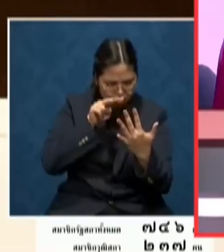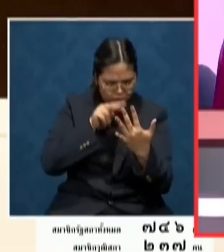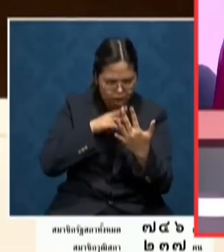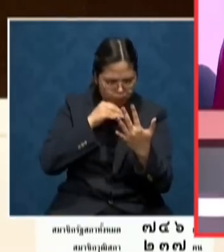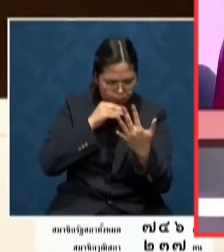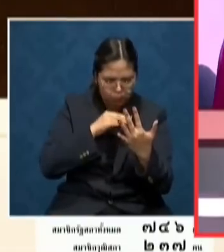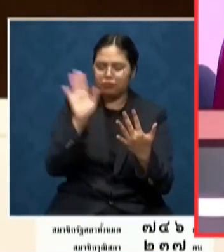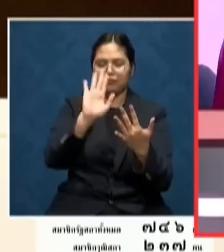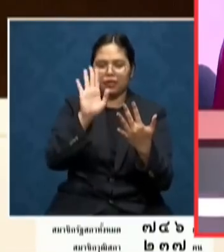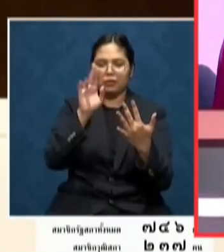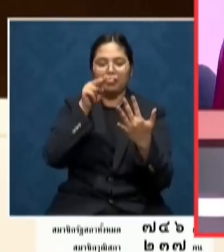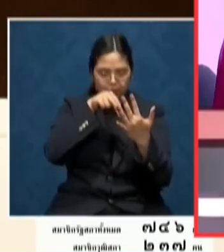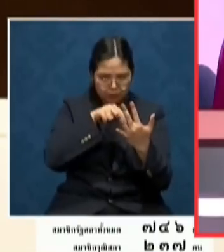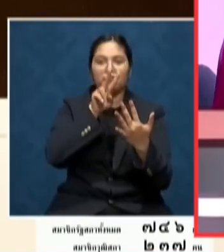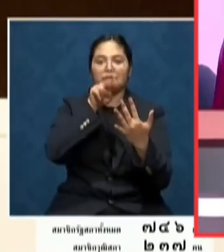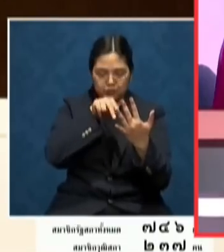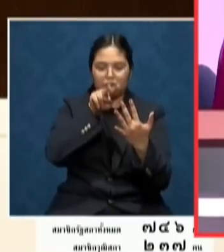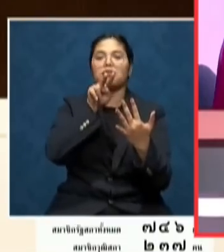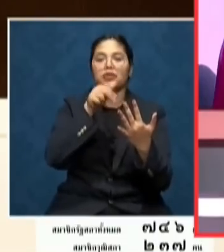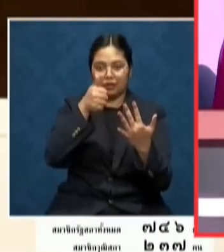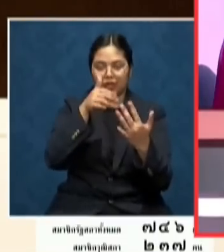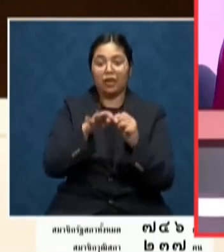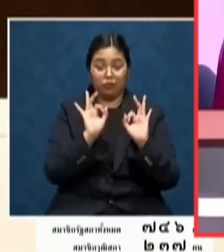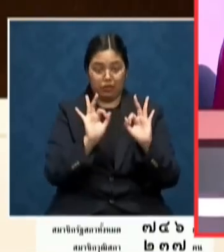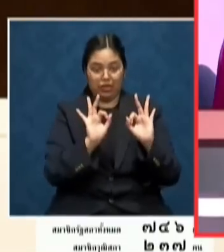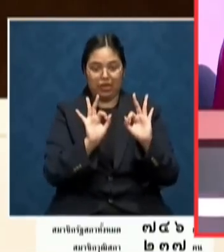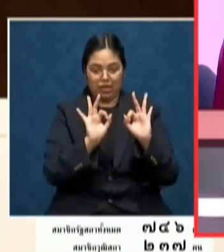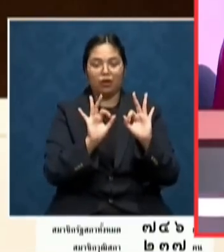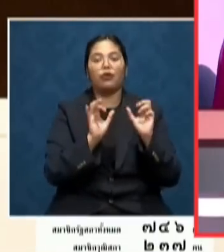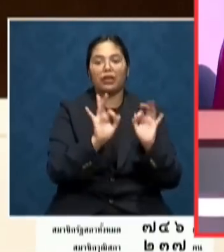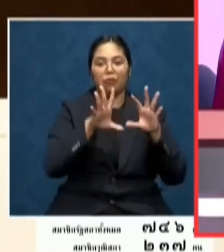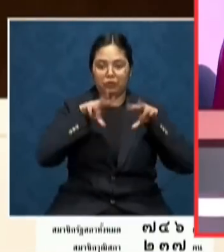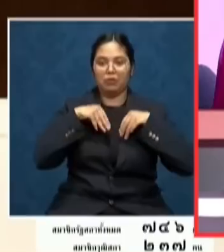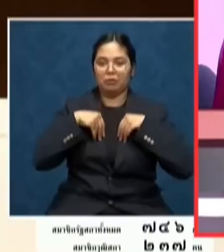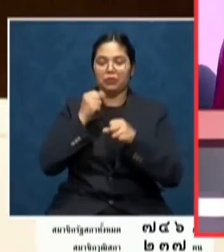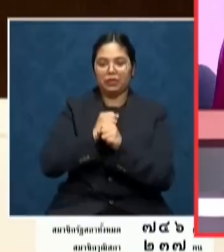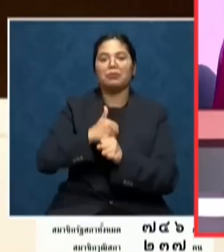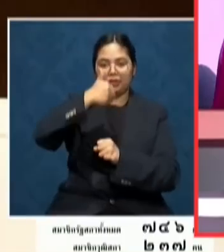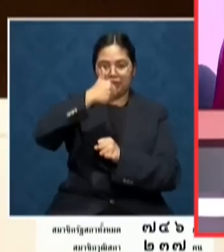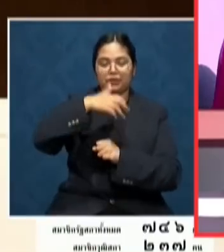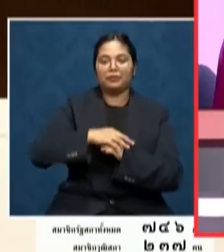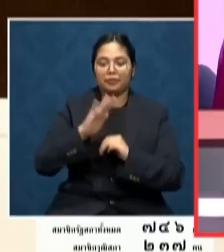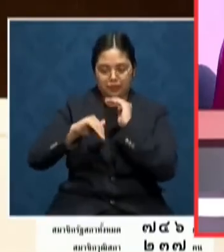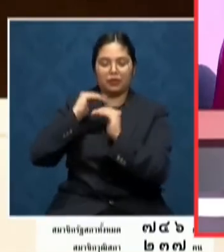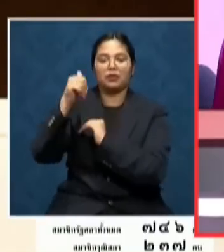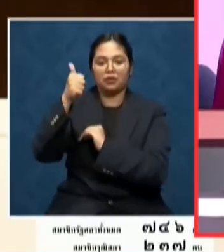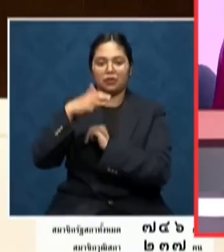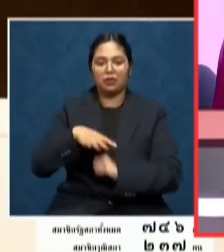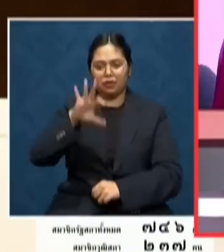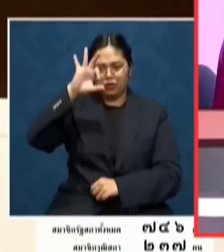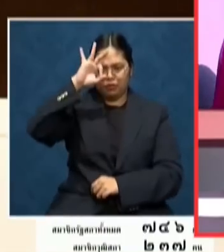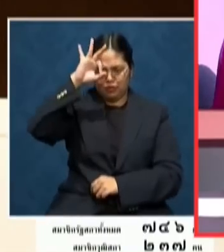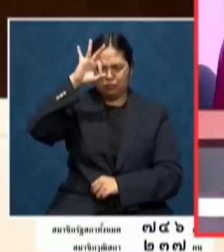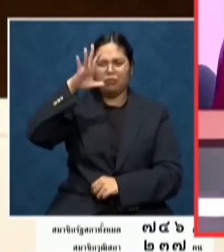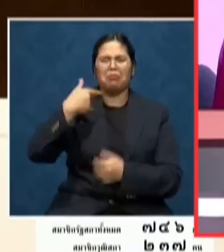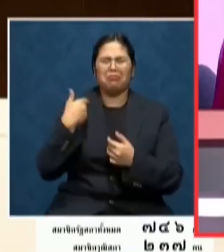บอกว่ายังไงบอกว่าเรียกผมว่าน้องๆเนี่ยผมไม่มีพี่ชายขออภัยนะคุณผู้ชมสันด